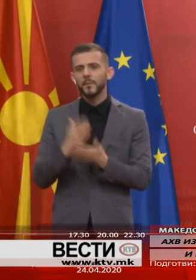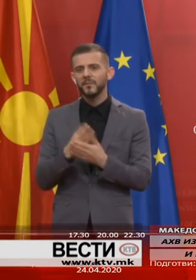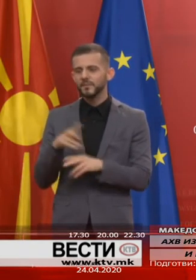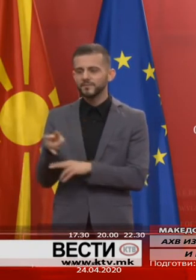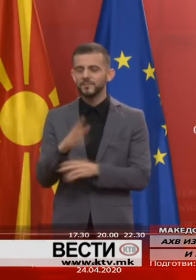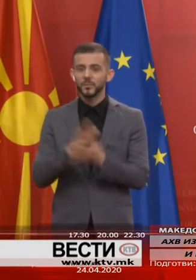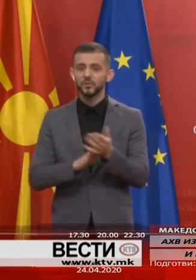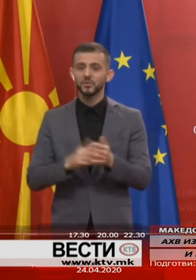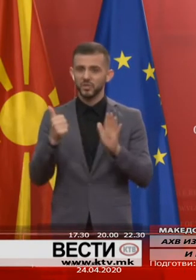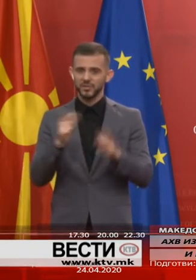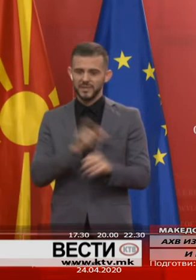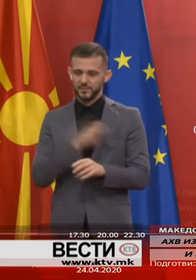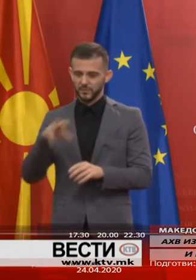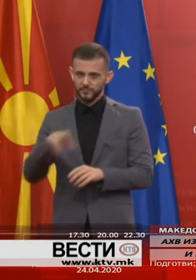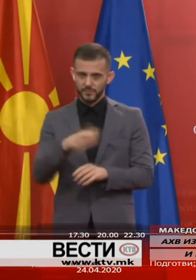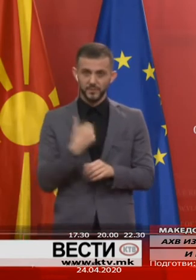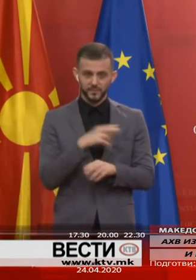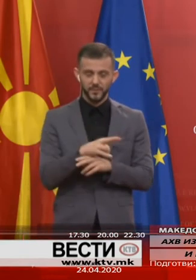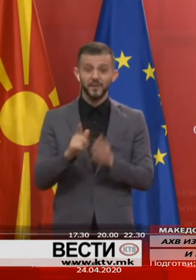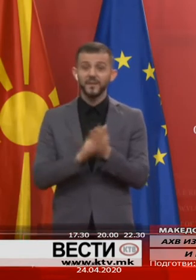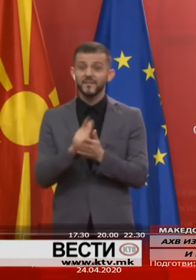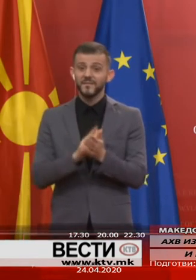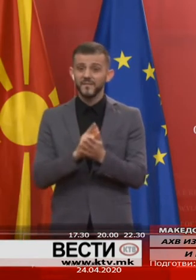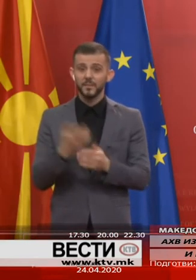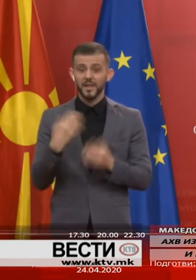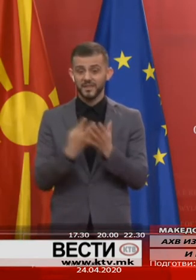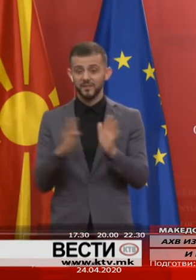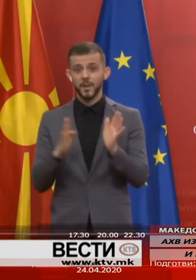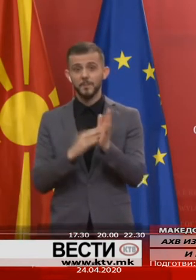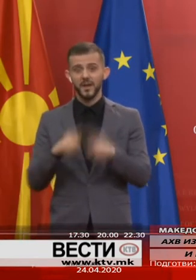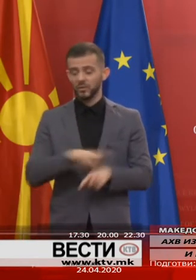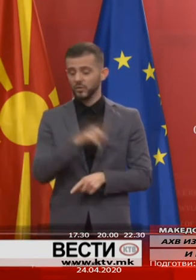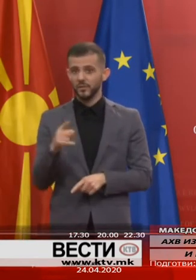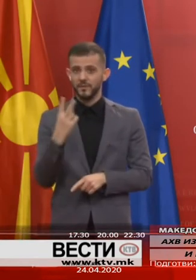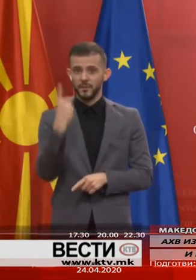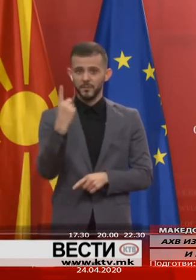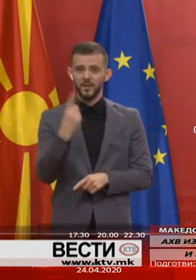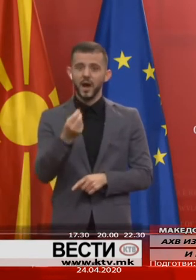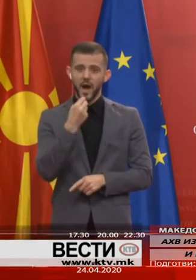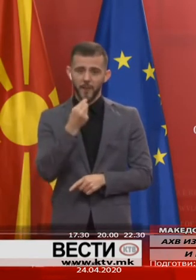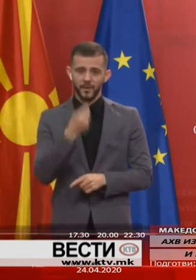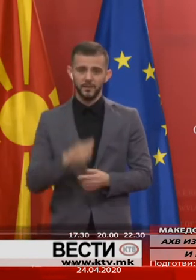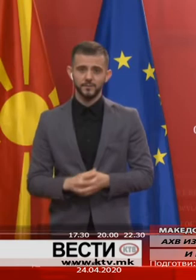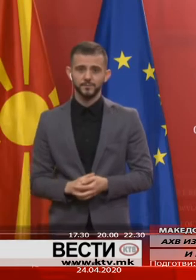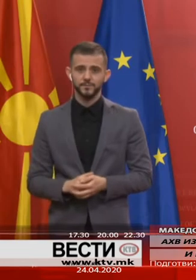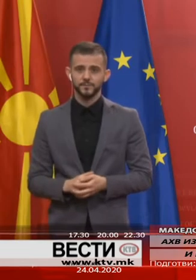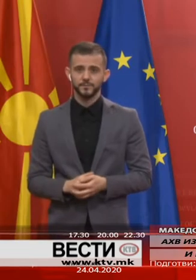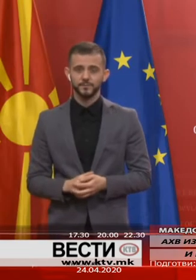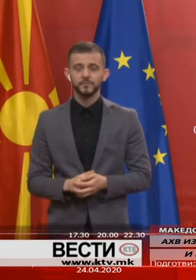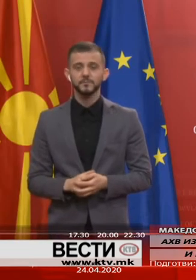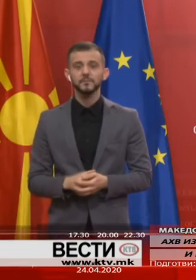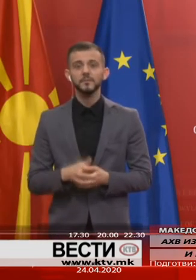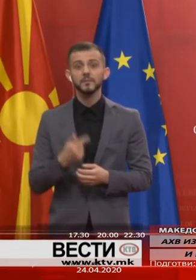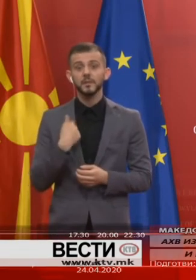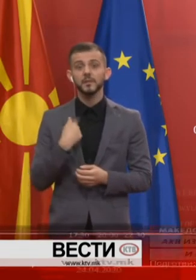надзори од 6 инспекцијски служби во период од 19 март до 21 април, со што ќе